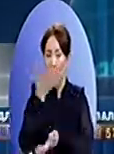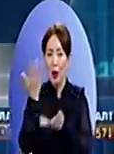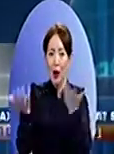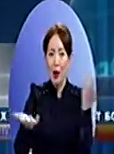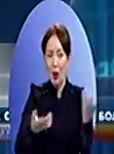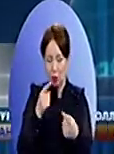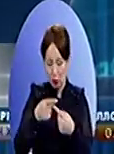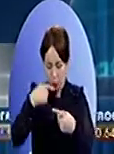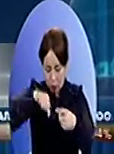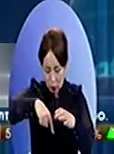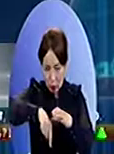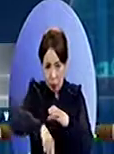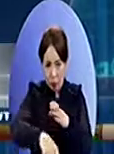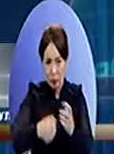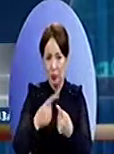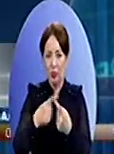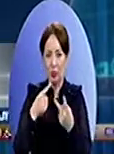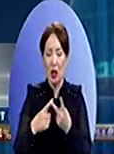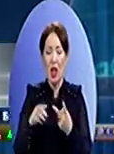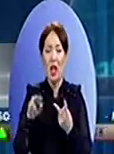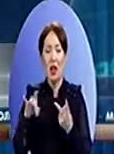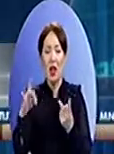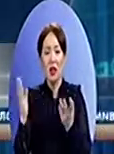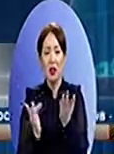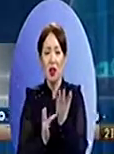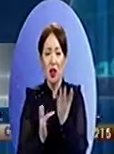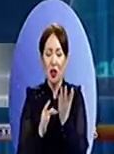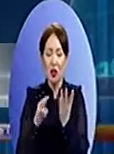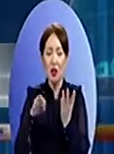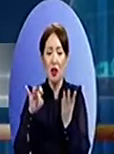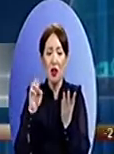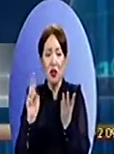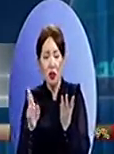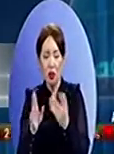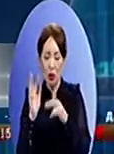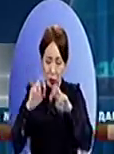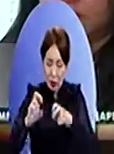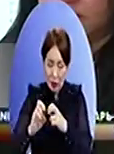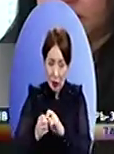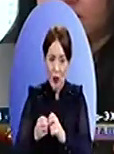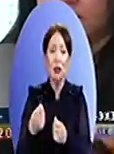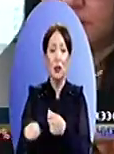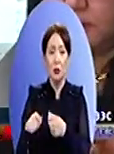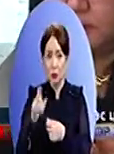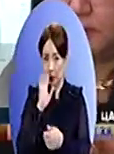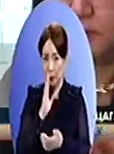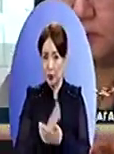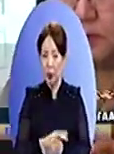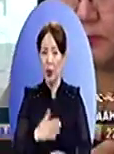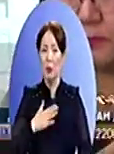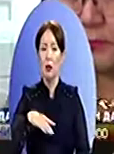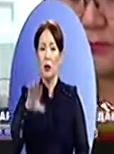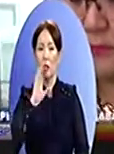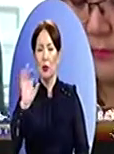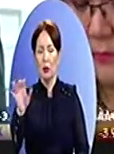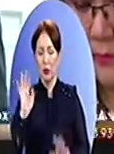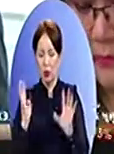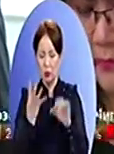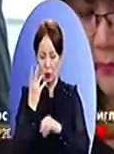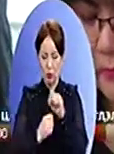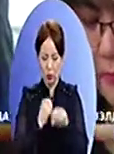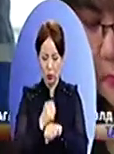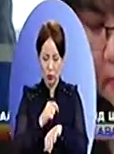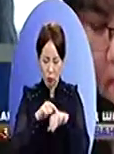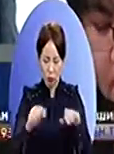өрөмдлөг, нөөцийн тооцоолол, техникийн судалгаа хийж гүйцэтгэхэд зарцуулах юм байна. Манай компани 14 жилийн турш Баян-Онгор